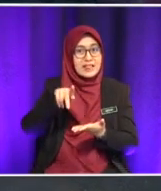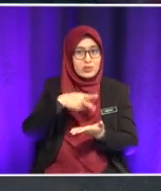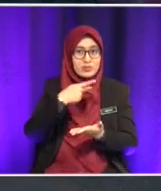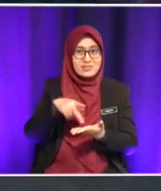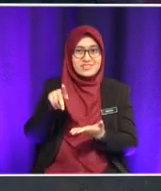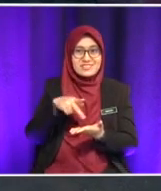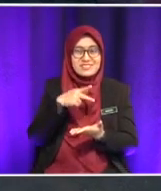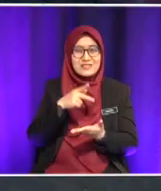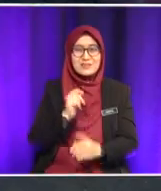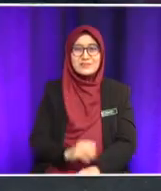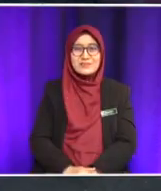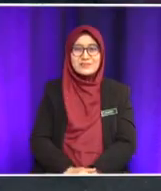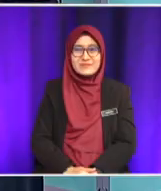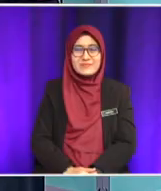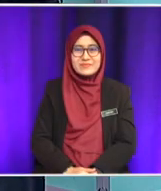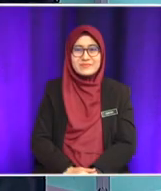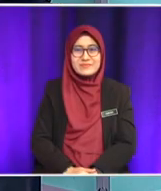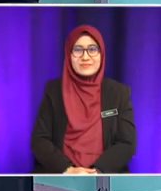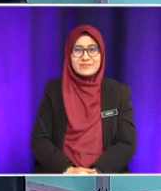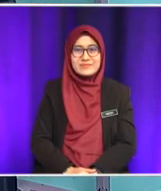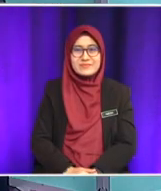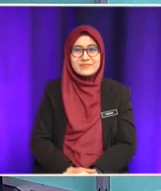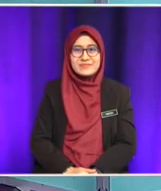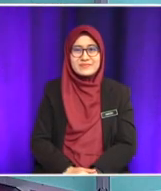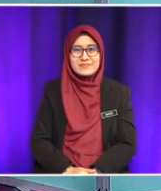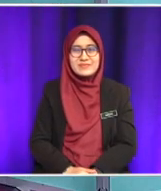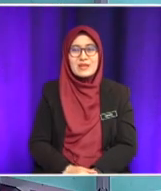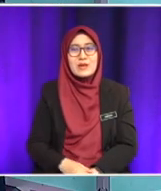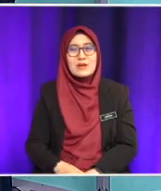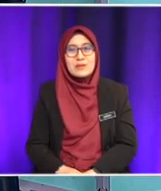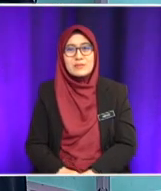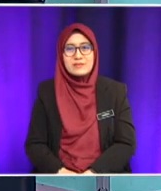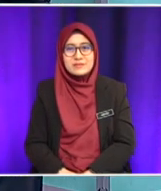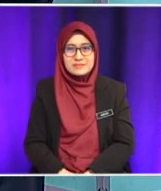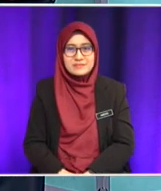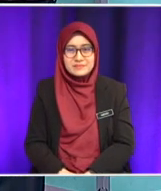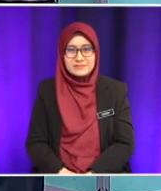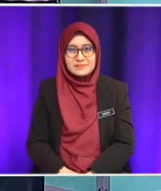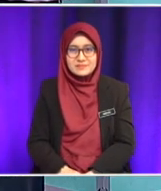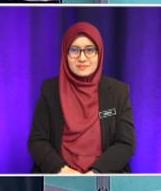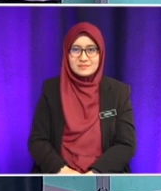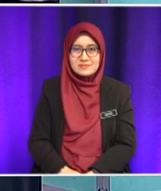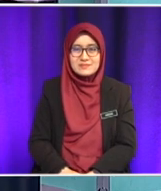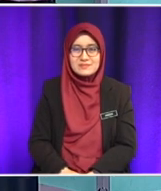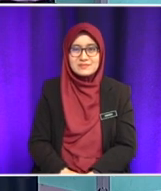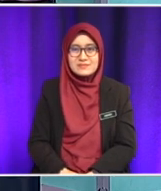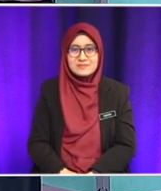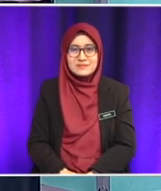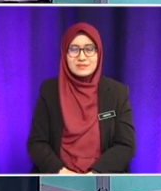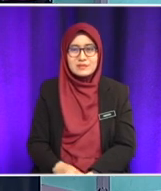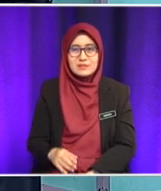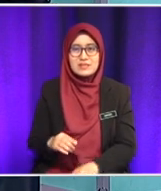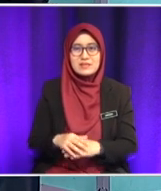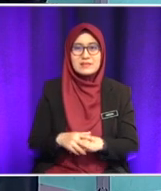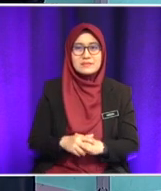berikan rendang sungguh pohon Arab tumbuh subur di tepi Telaga